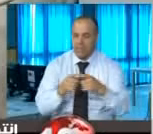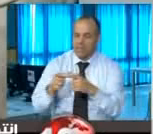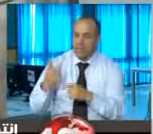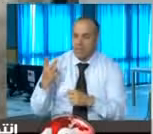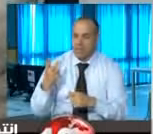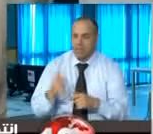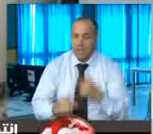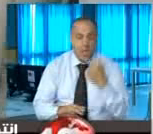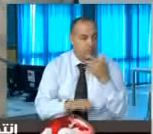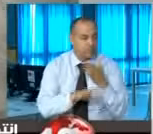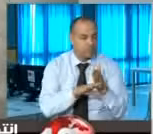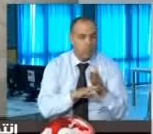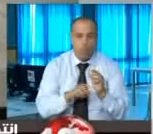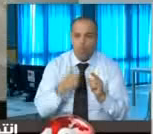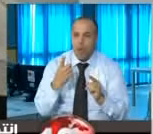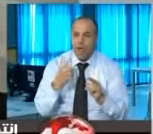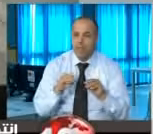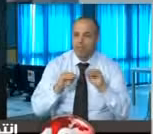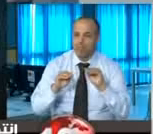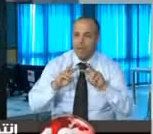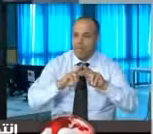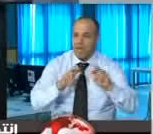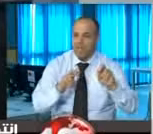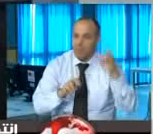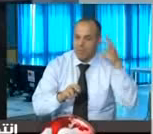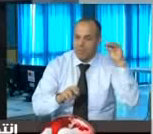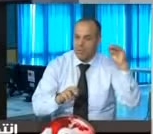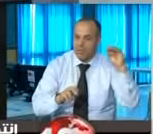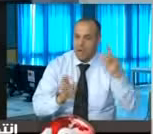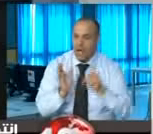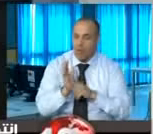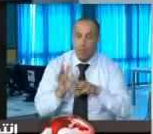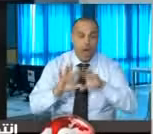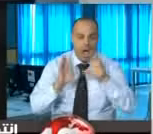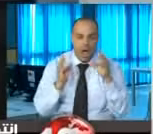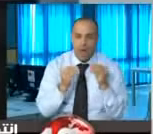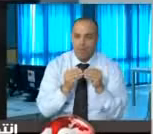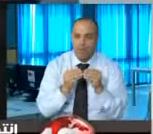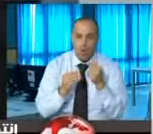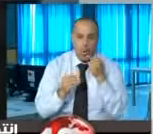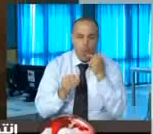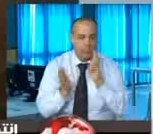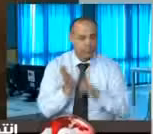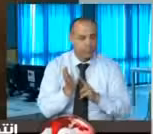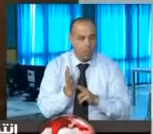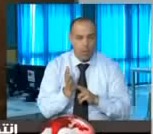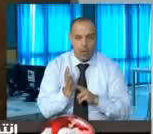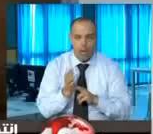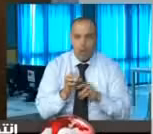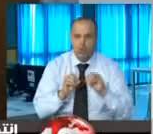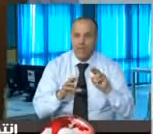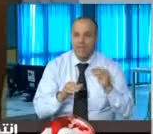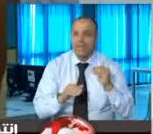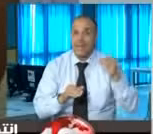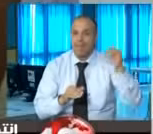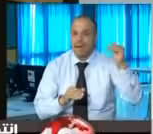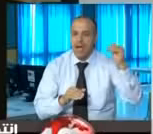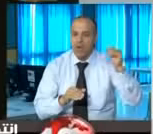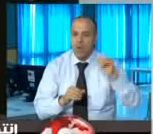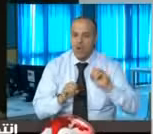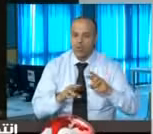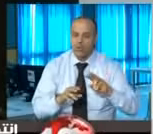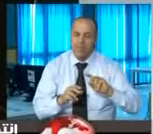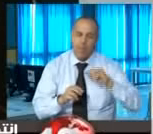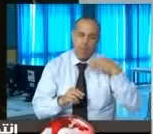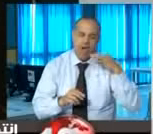حين بقي مقعد المدرسين الباحثين المختصين في القانون العام مالية عمومية وجباية برتبة أستاذ تعليم عالي أو أستاذ